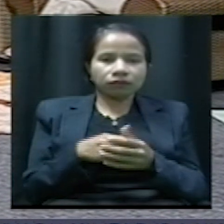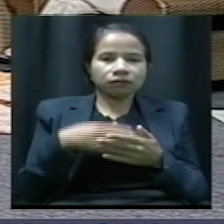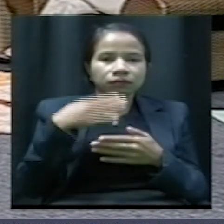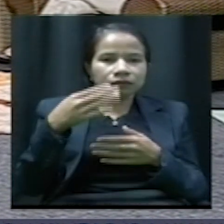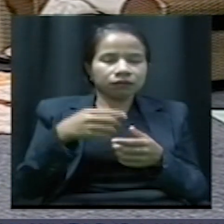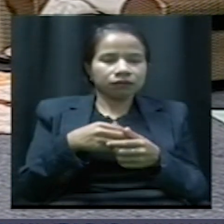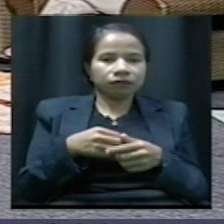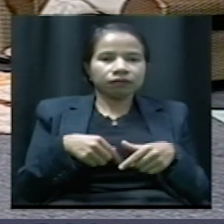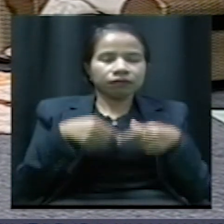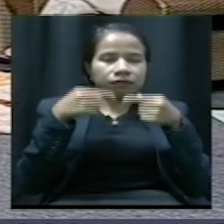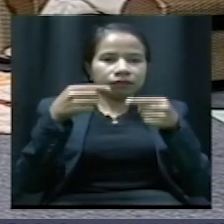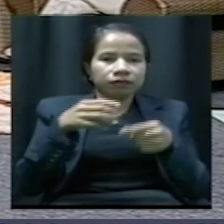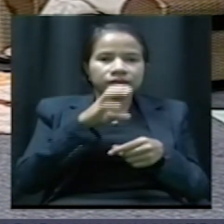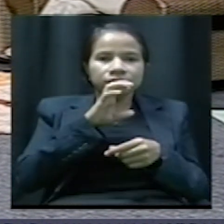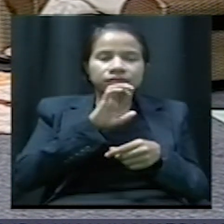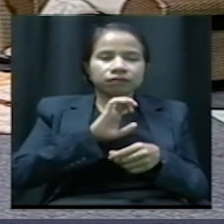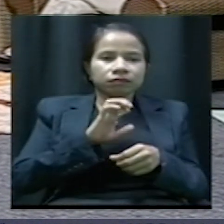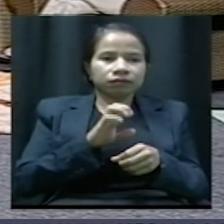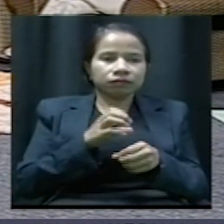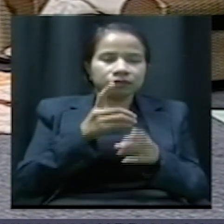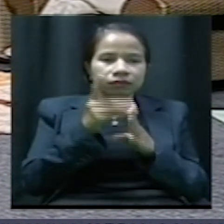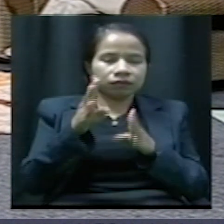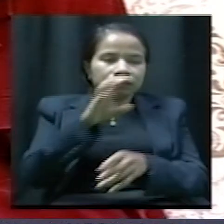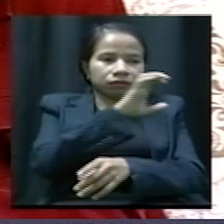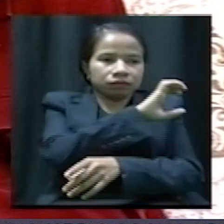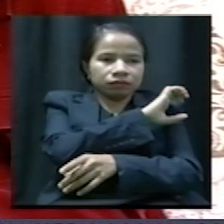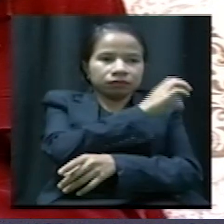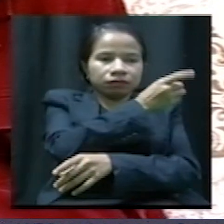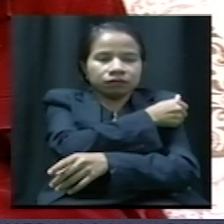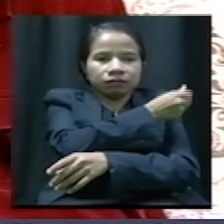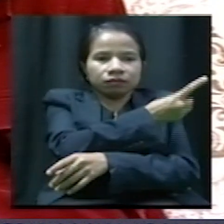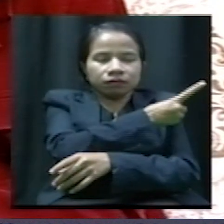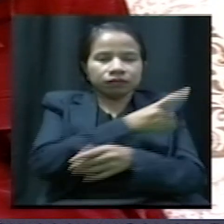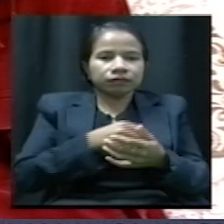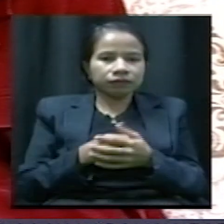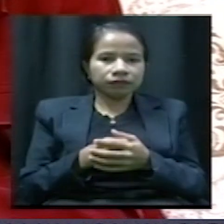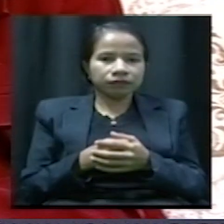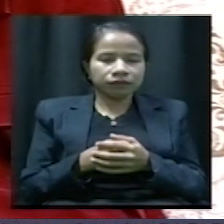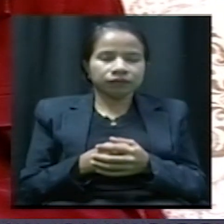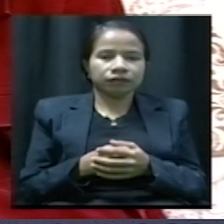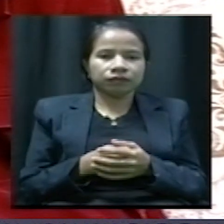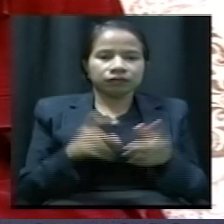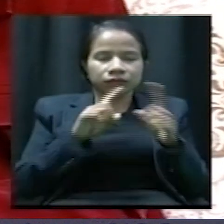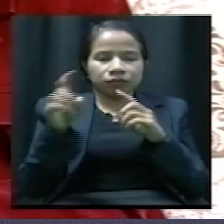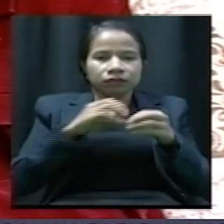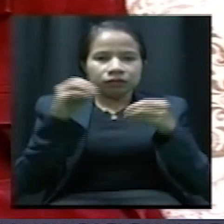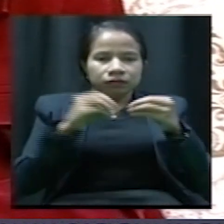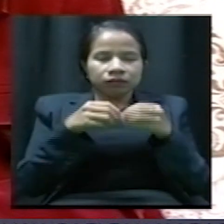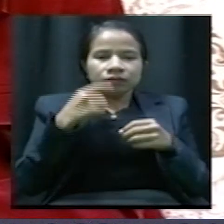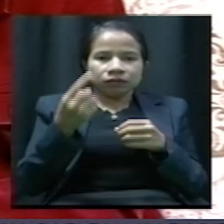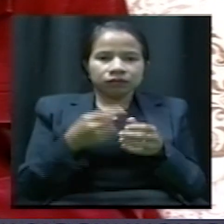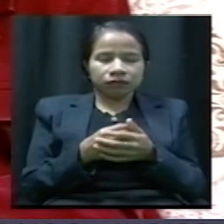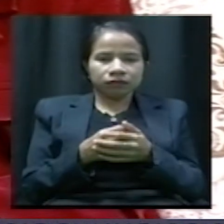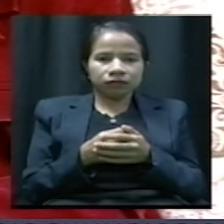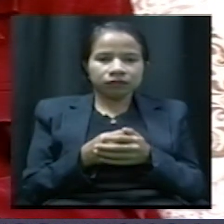sing tuir mai fo fali ba itin ini senior director Cesario kona ba atu kulia kona ba ohingita bot teming kona ba